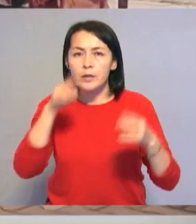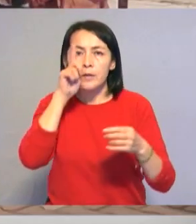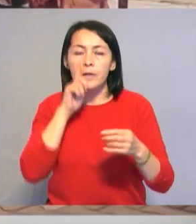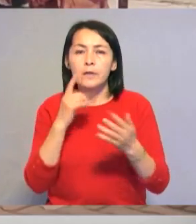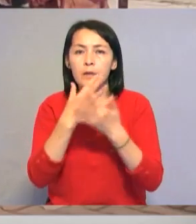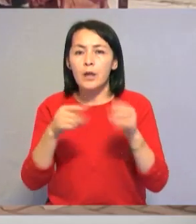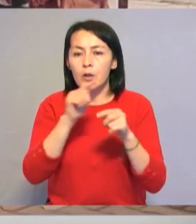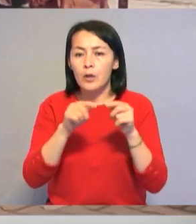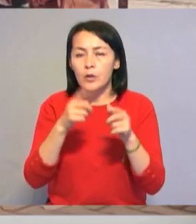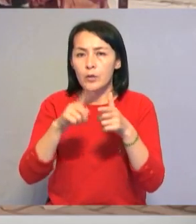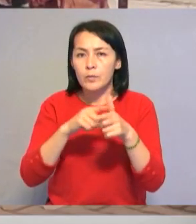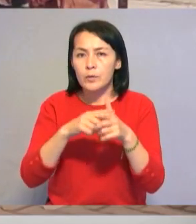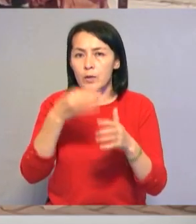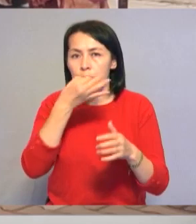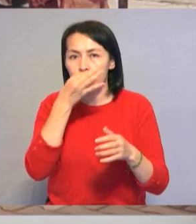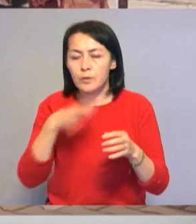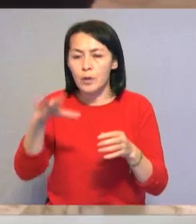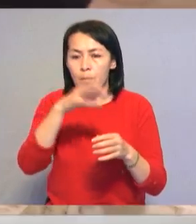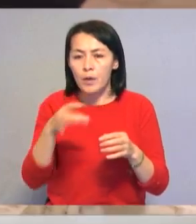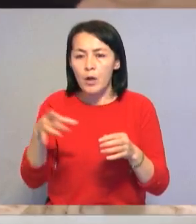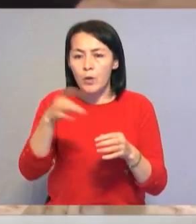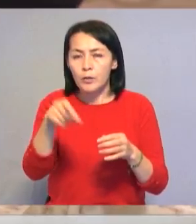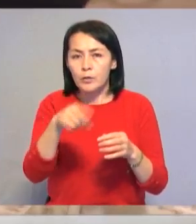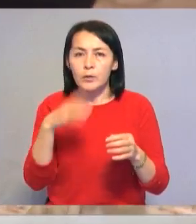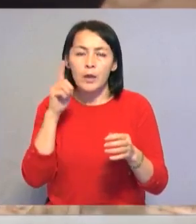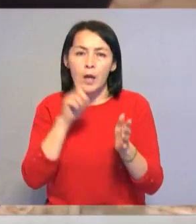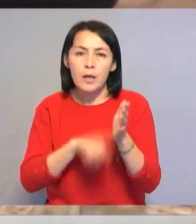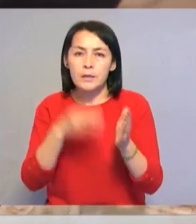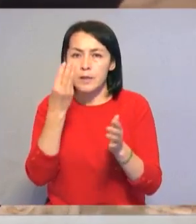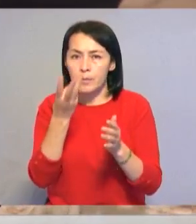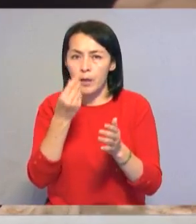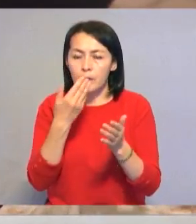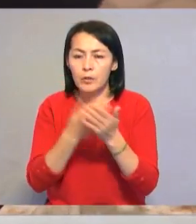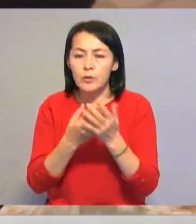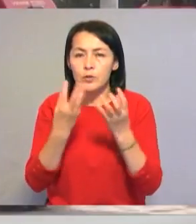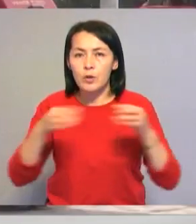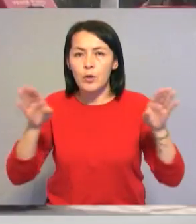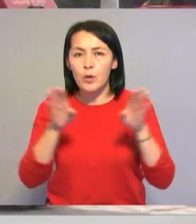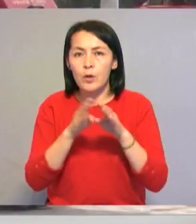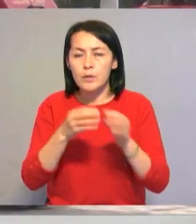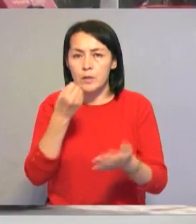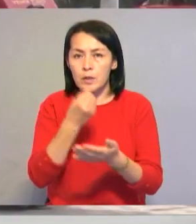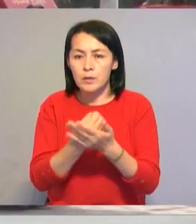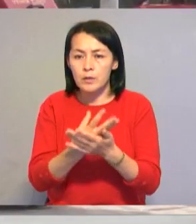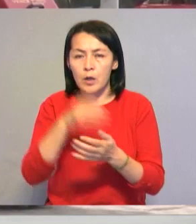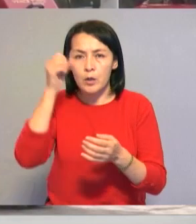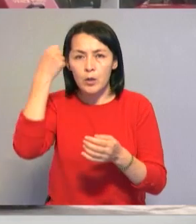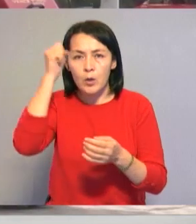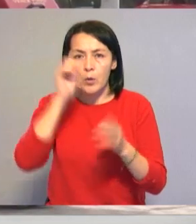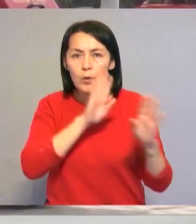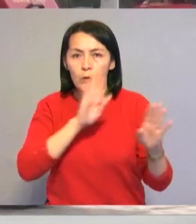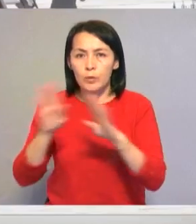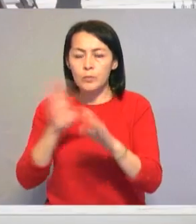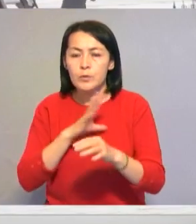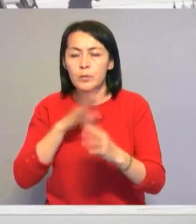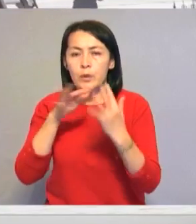дақылдар, картоп, сәбіз, жұмыртқа барлығы аудан тұрғындарына қол жетімді бағада ұсынылды. Сонымен қатар асыл тұқымды қой көрмесі ұсынылды,